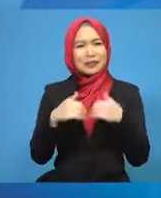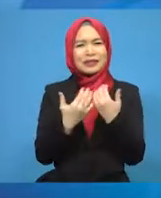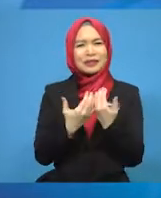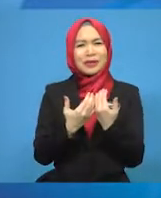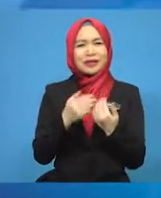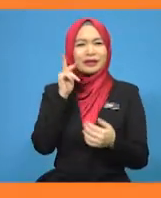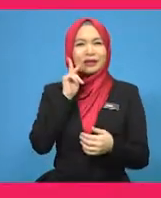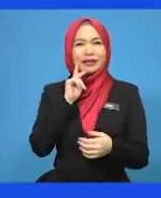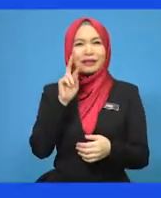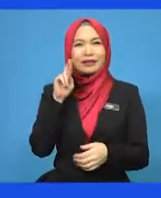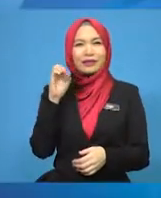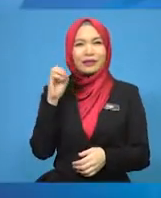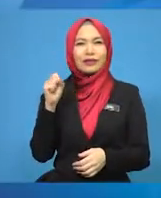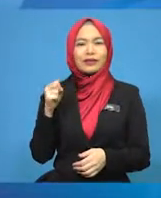lebih mudah.